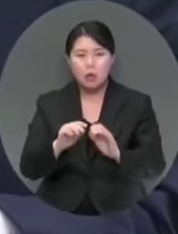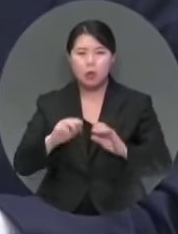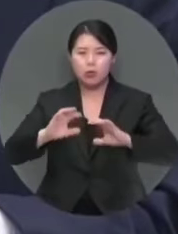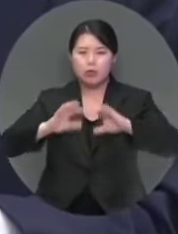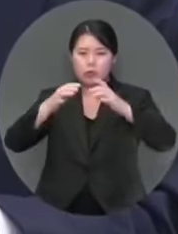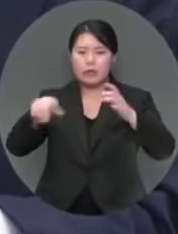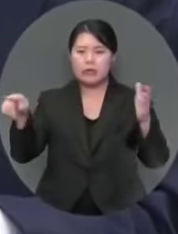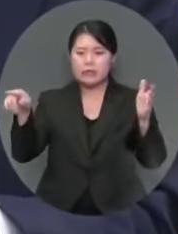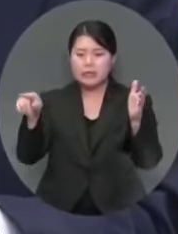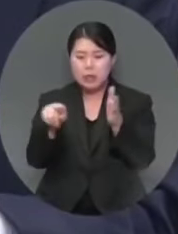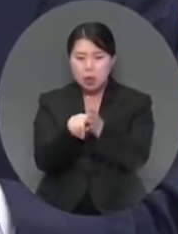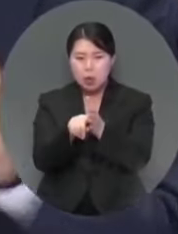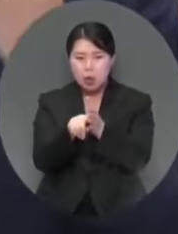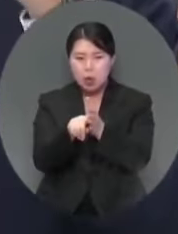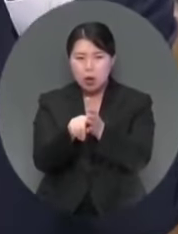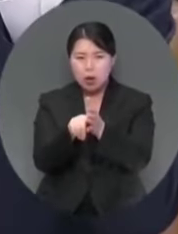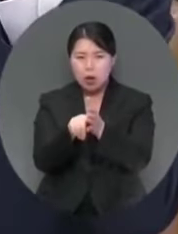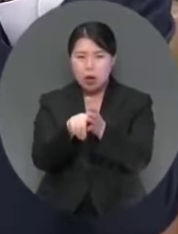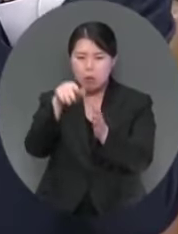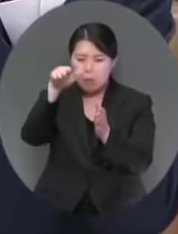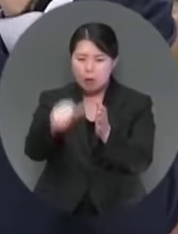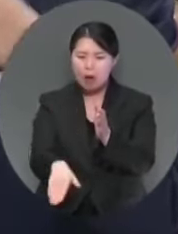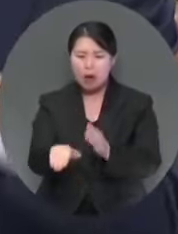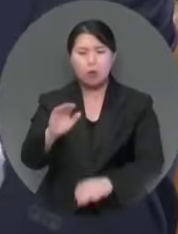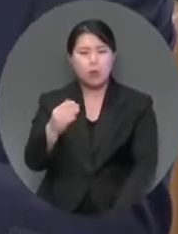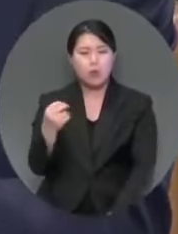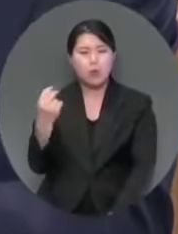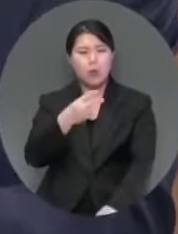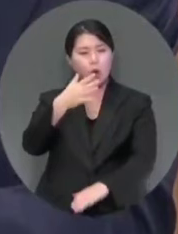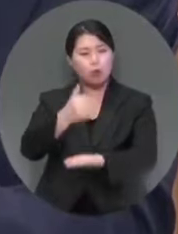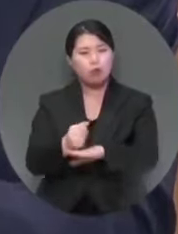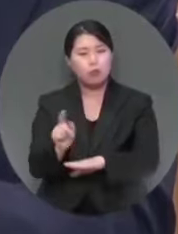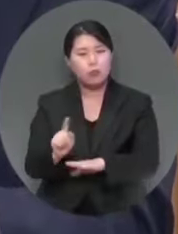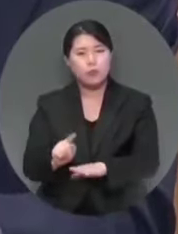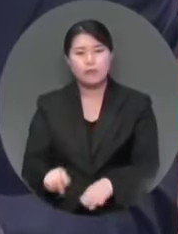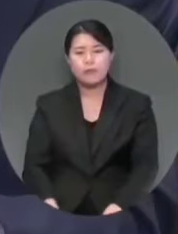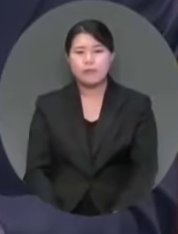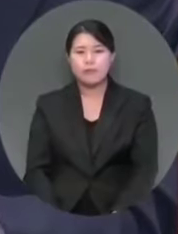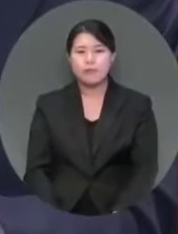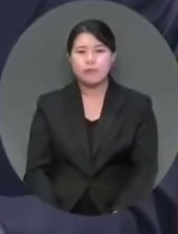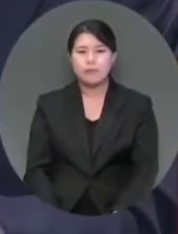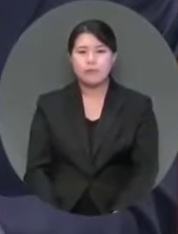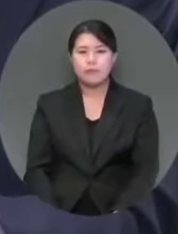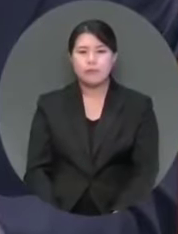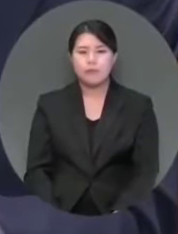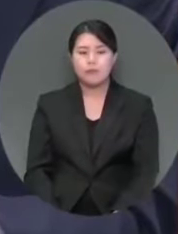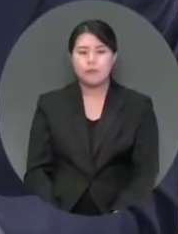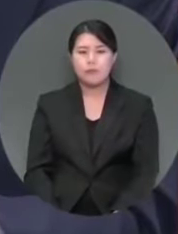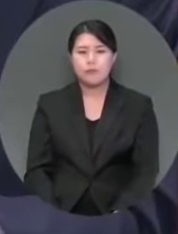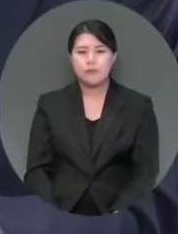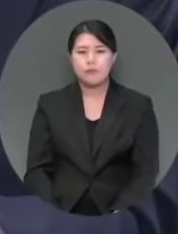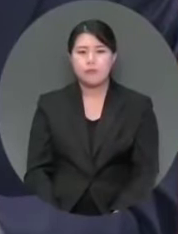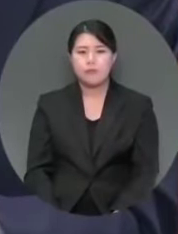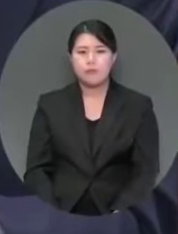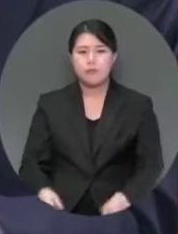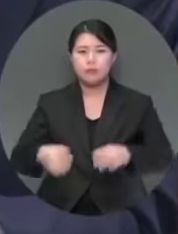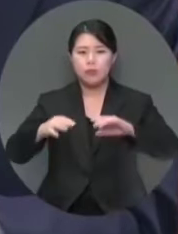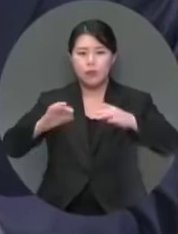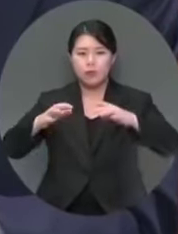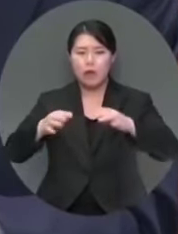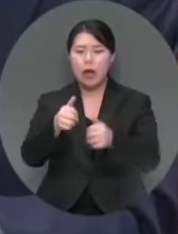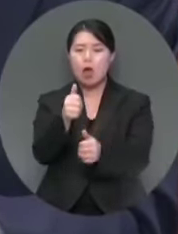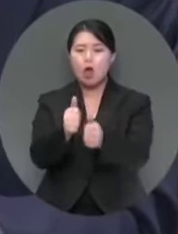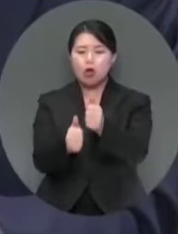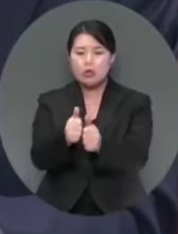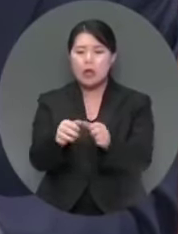국가의 신뢰를 저해할 뿐 아니라 결국은 뭐 여러 의원들이 지적했듯이 국가